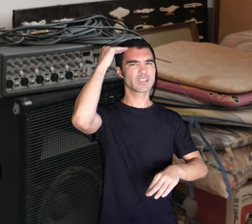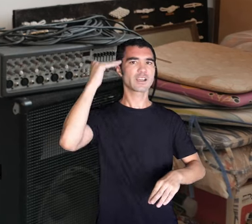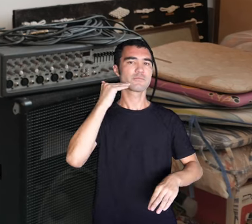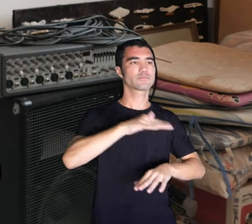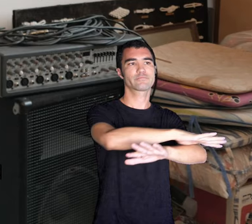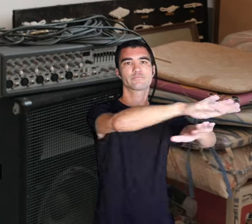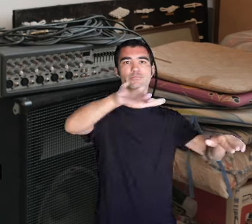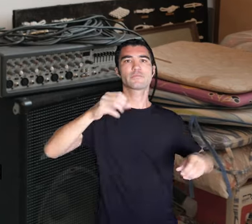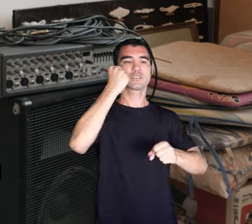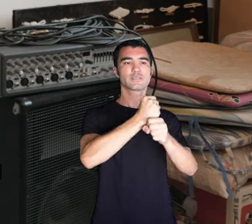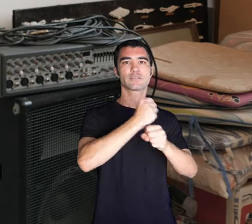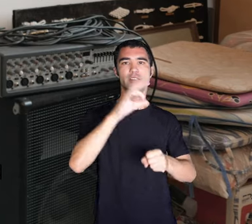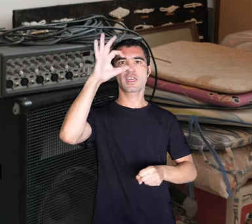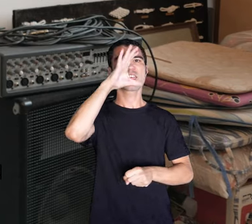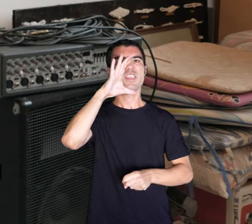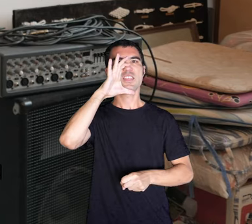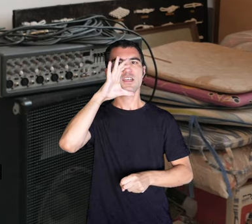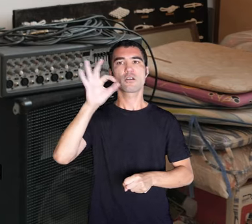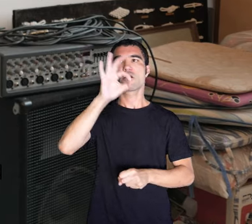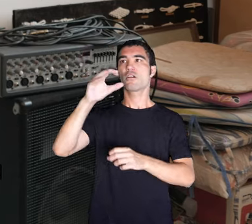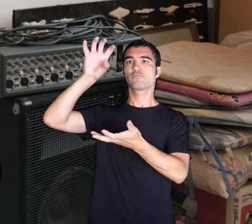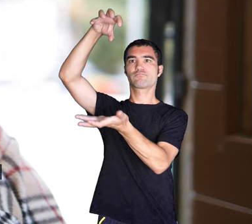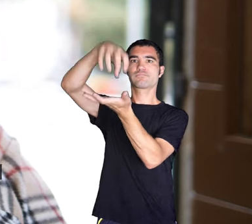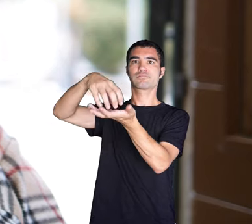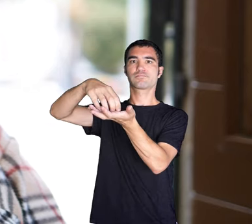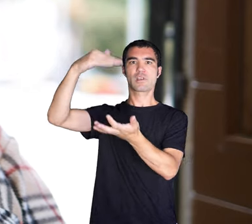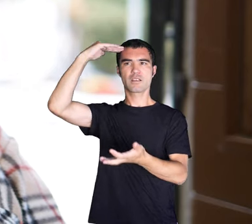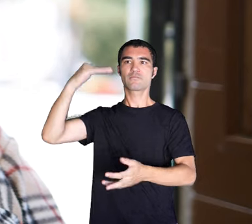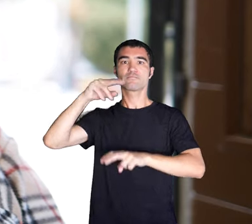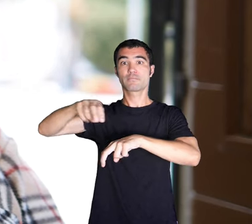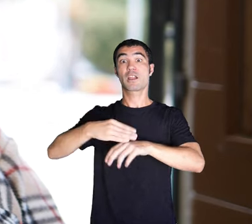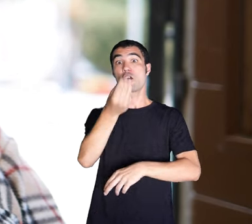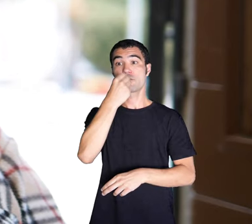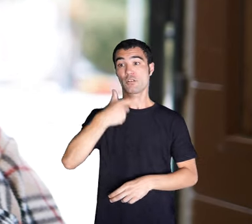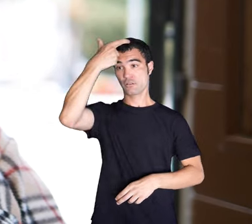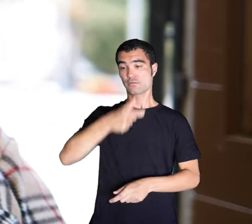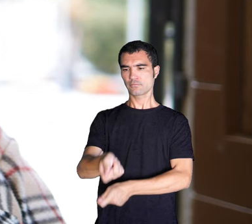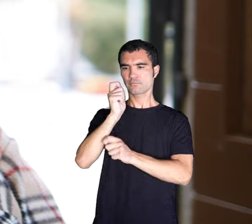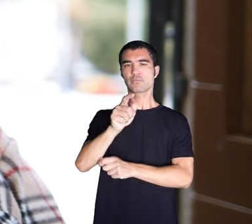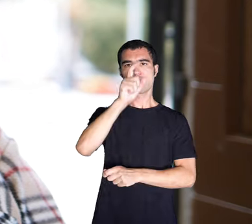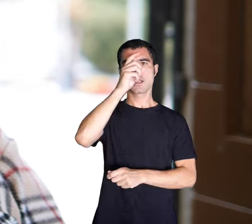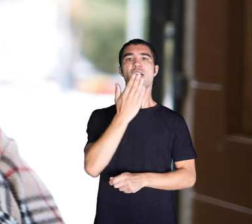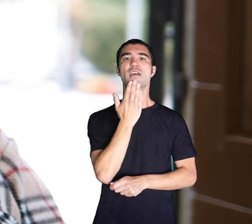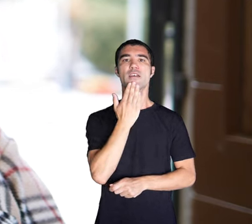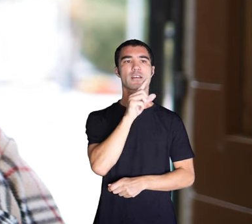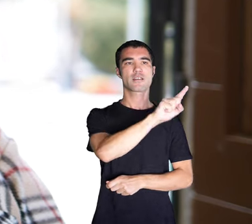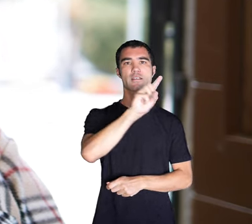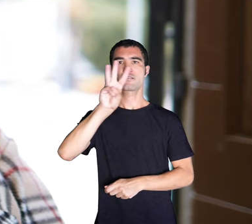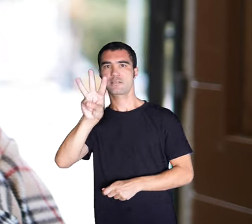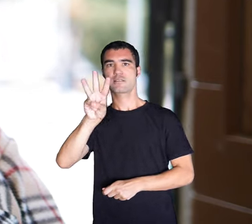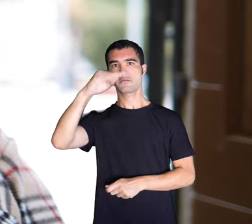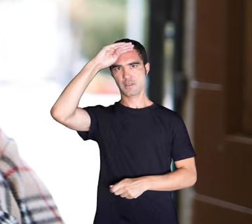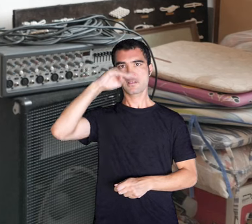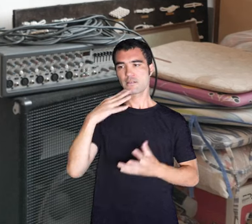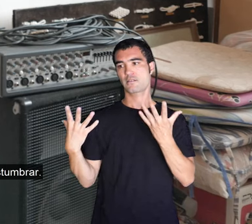de porquer o una finca per poder menjar. Vaig començar a pescar que tenia 13 anys. Amb